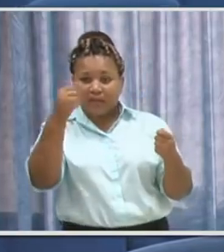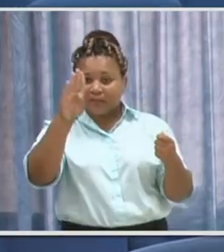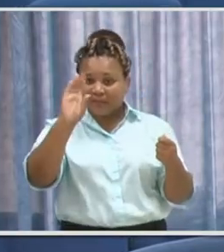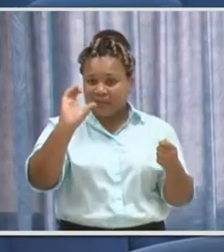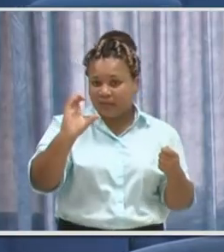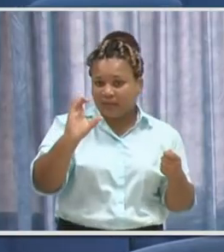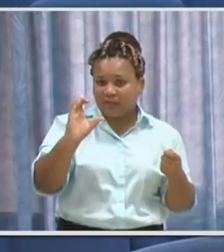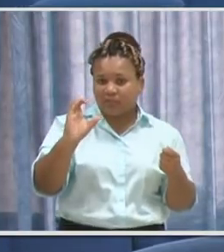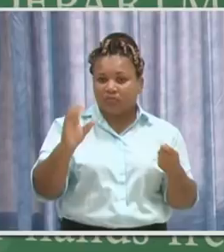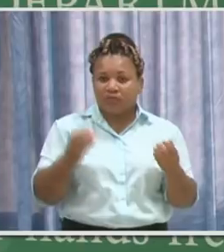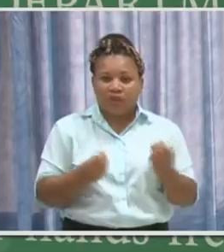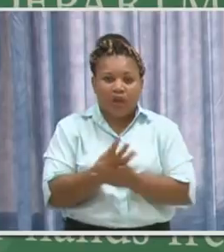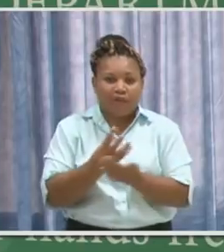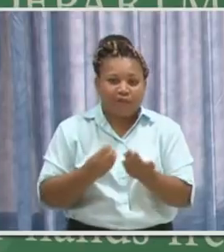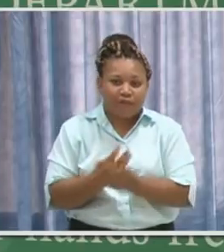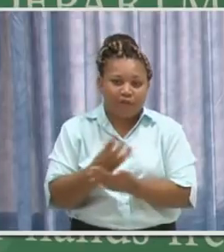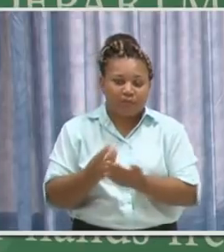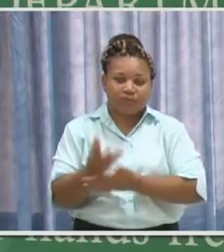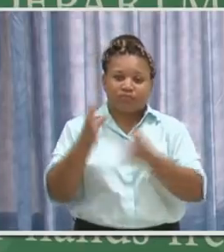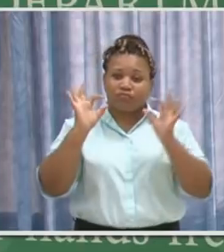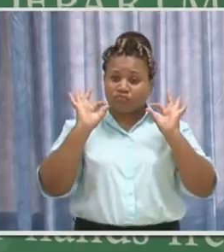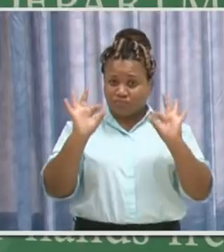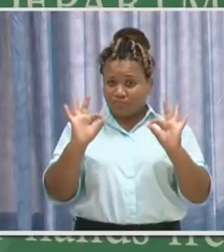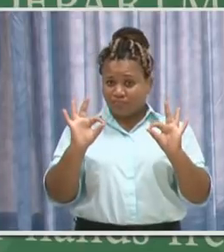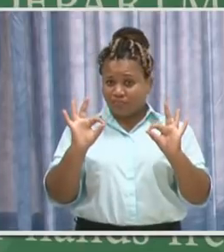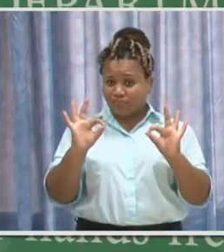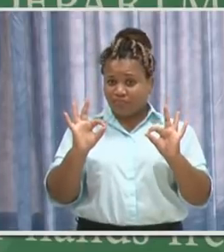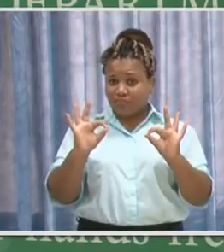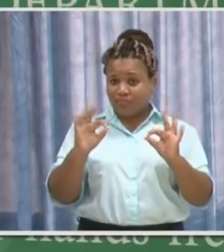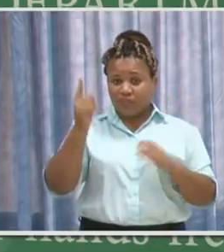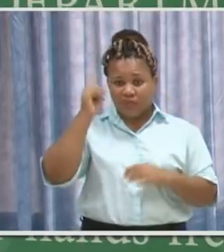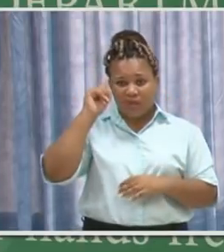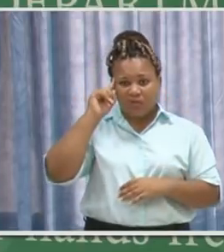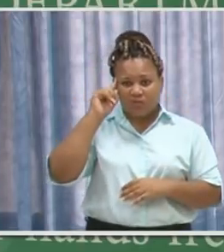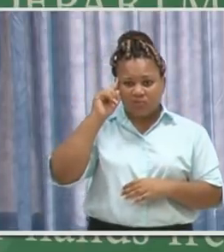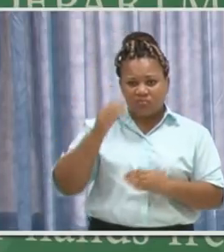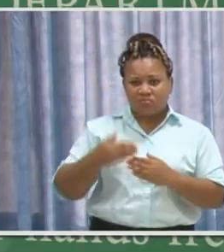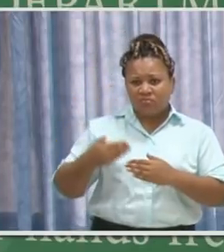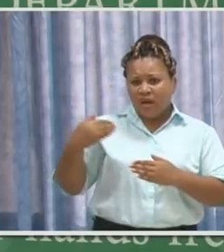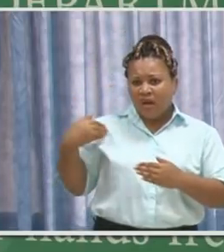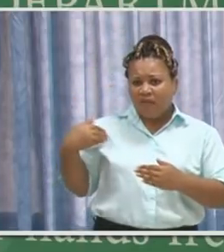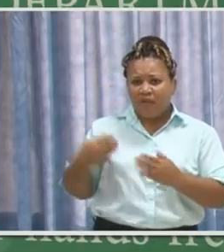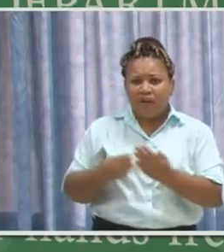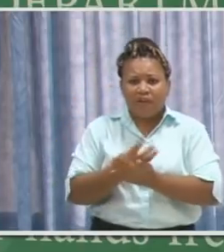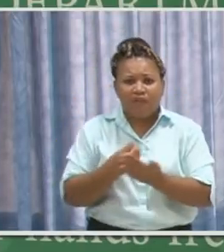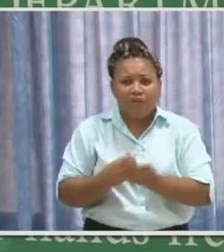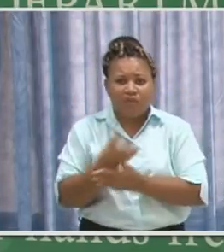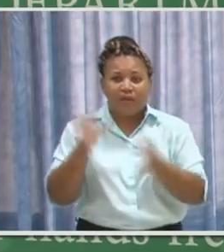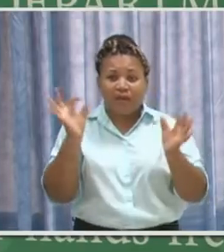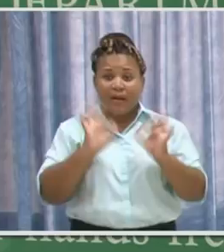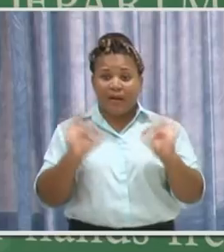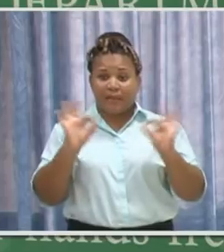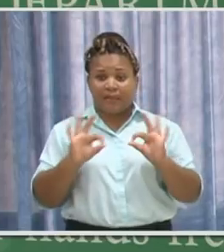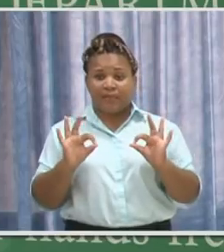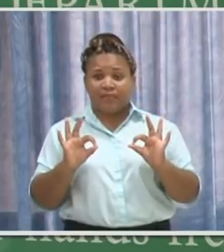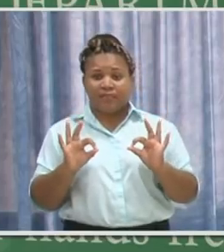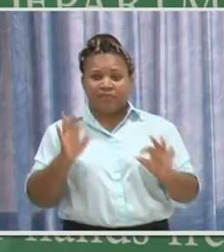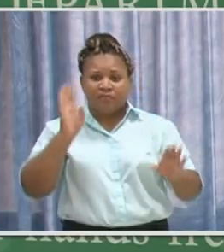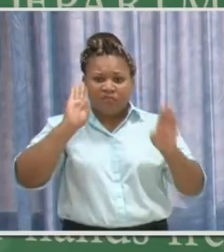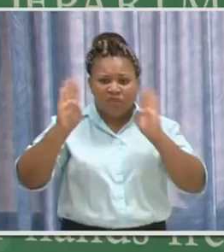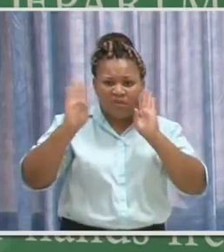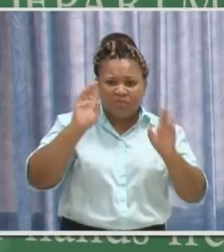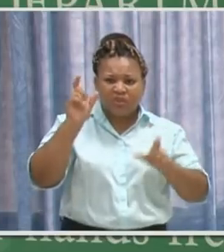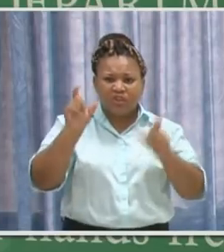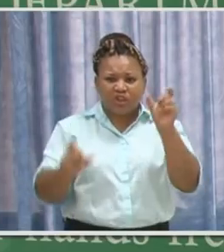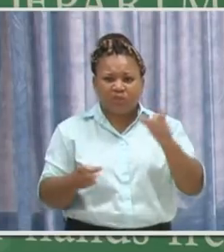vraiment beaucoup plus comprend, beaucoup plus éduqué en termes l'information qu'il nous donne et beaucoup coopératif. Nous